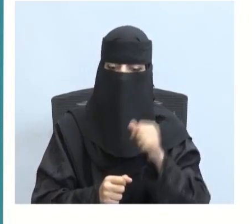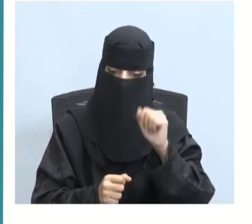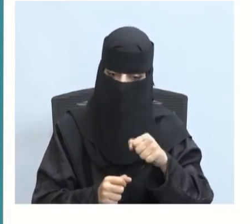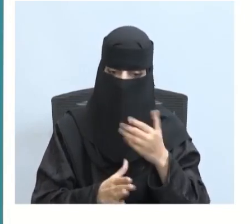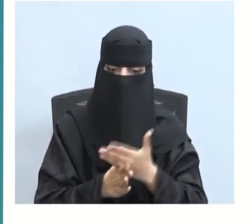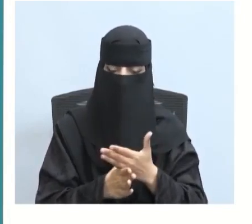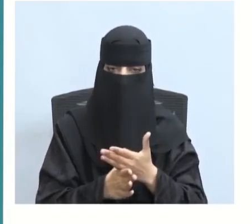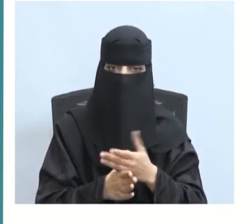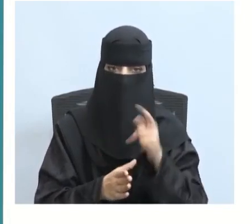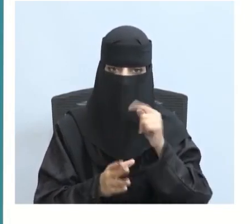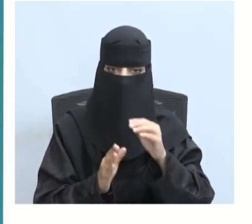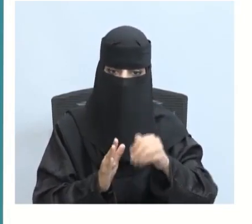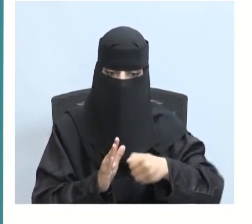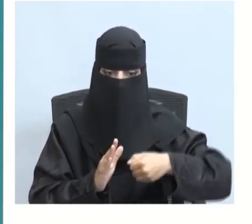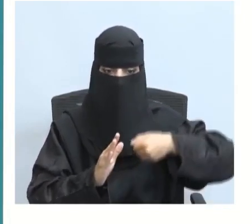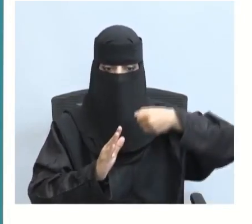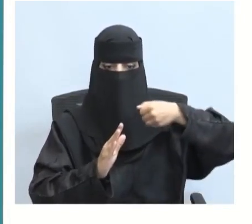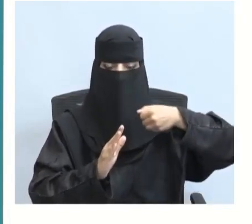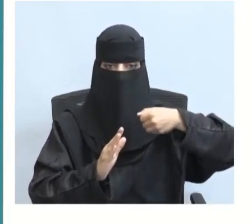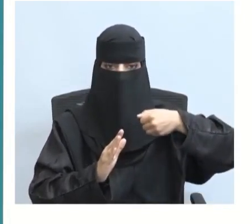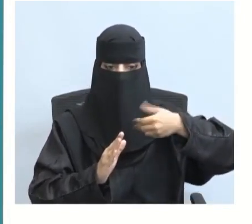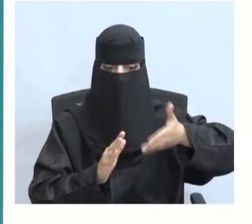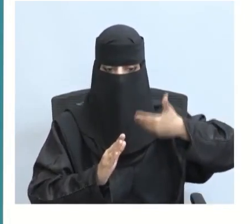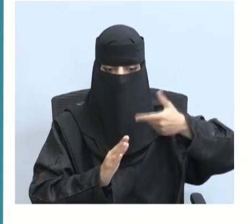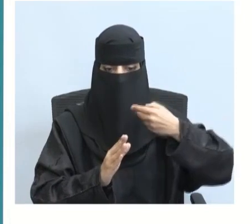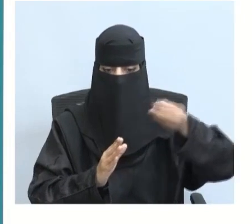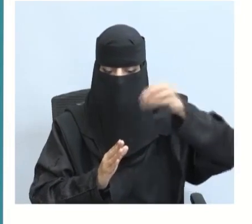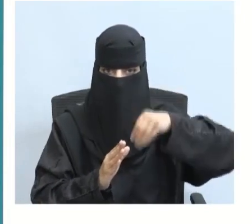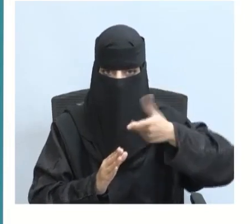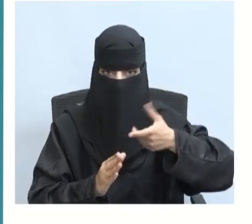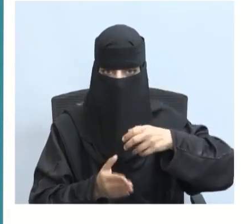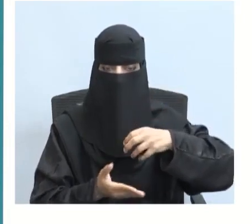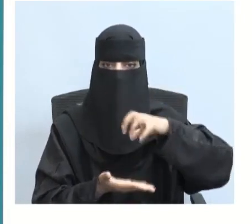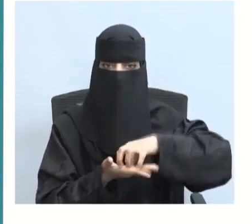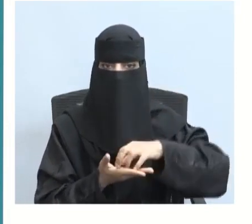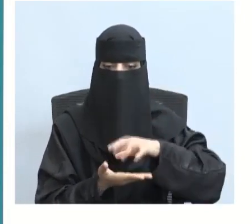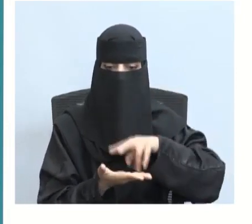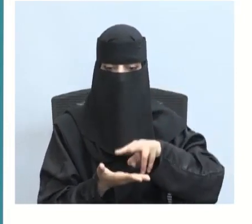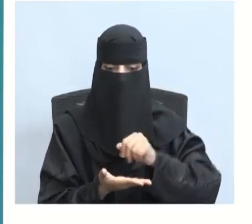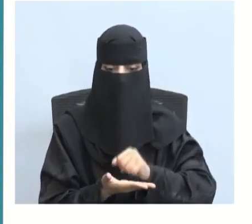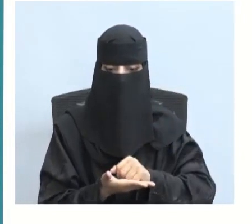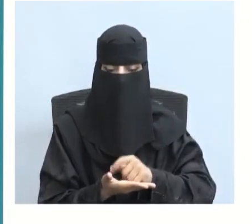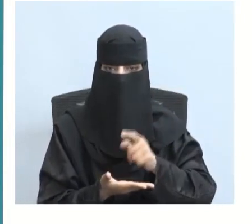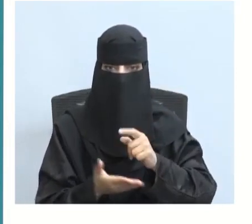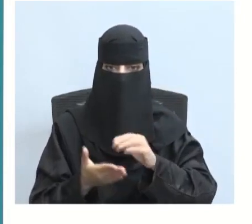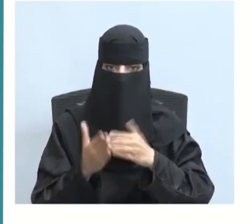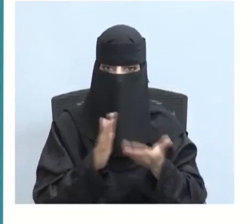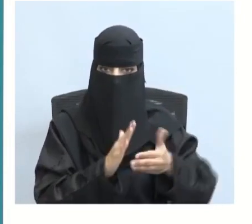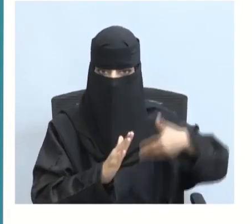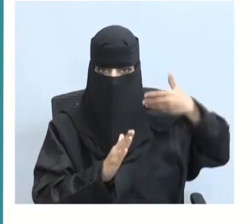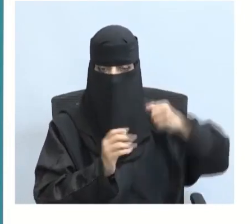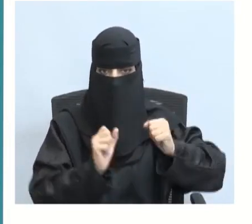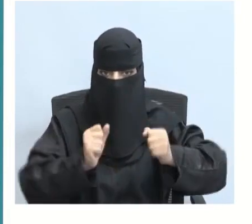نعم عندما تدفع الارجوحه الى الخلف تزداد طاقه الوضع حينما تذهب الى